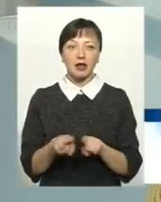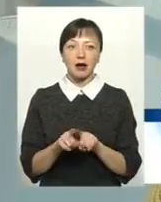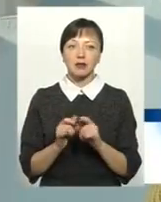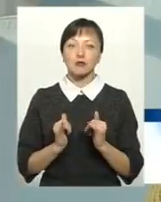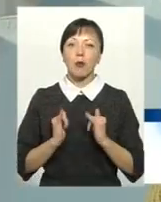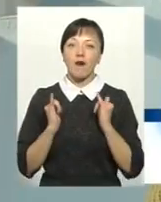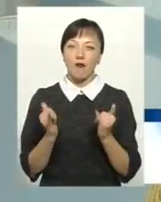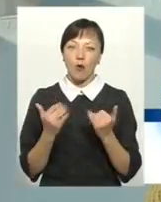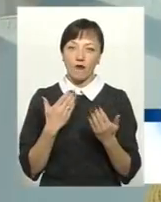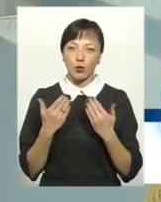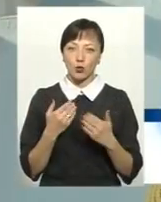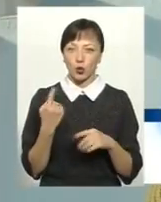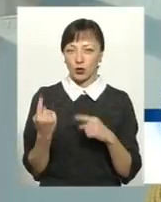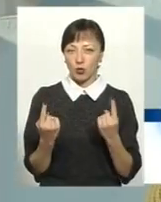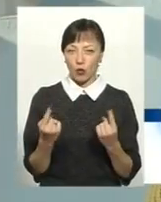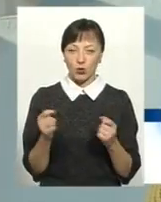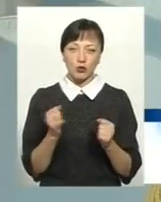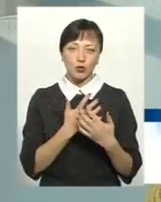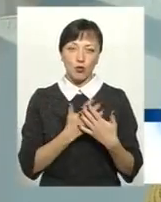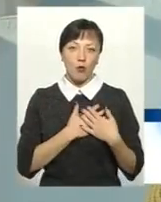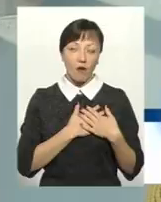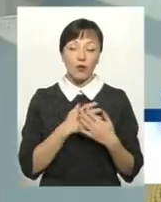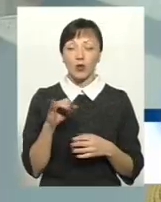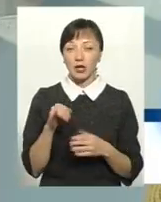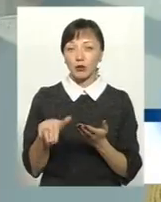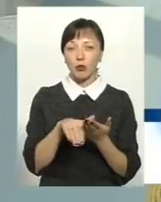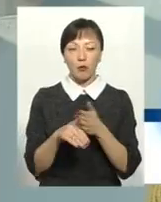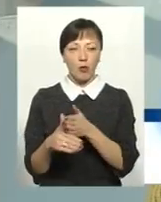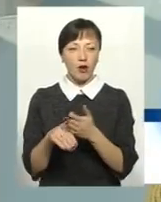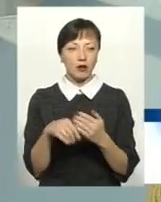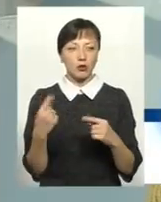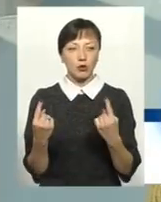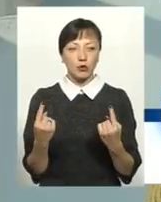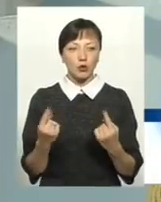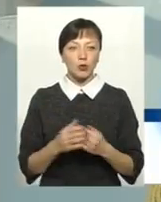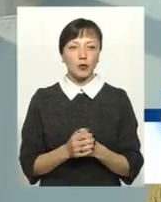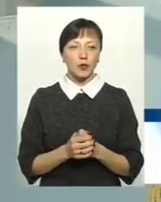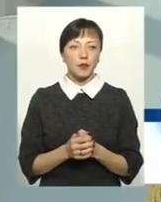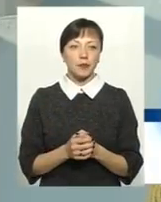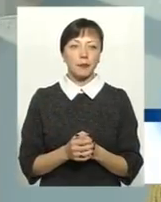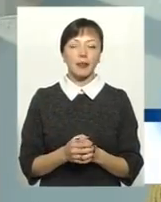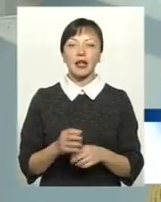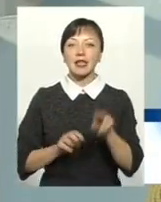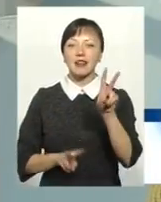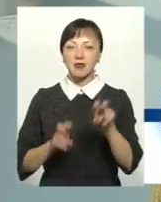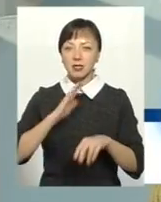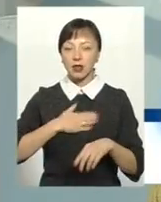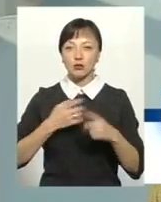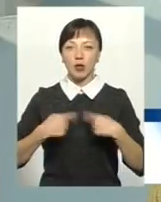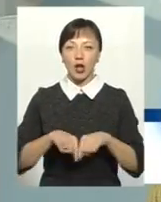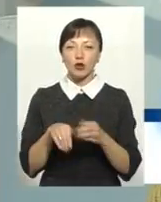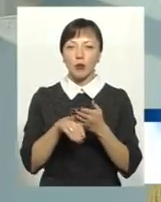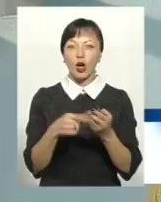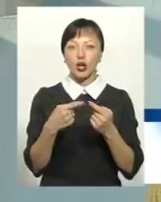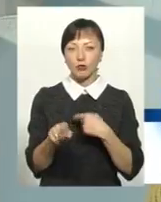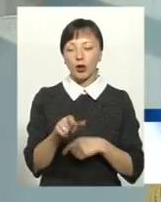повагою відноситись один до одного, можна сказати, з любов'ю, і допомагати один одному. Знаєте, у нас девіз нашої організації, допомагаючи